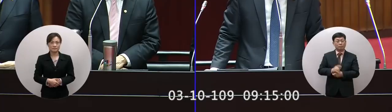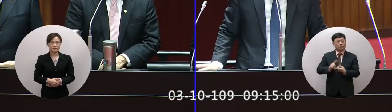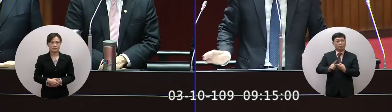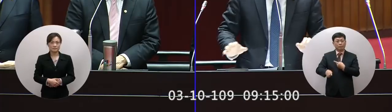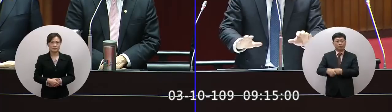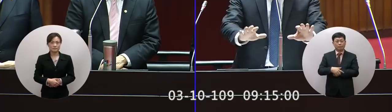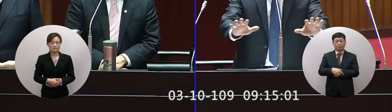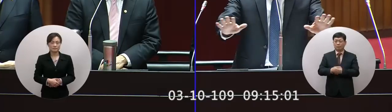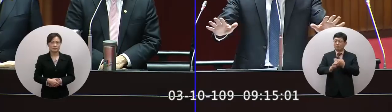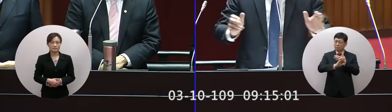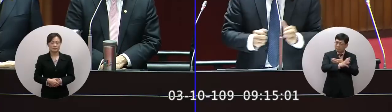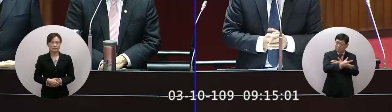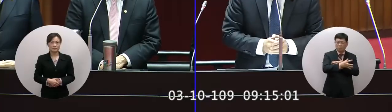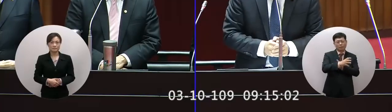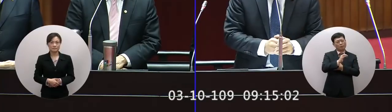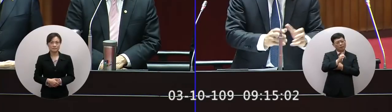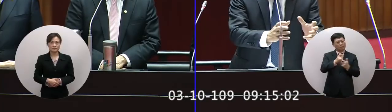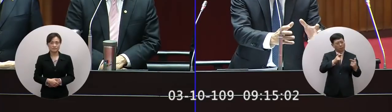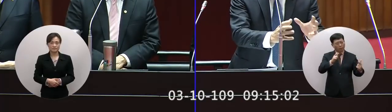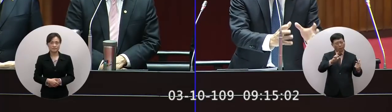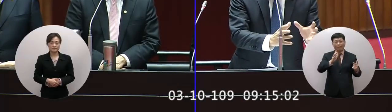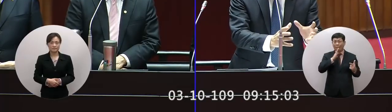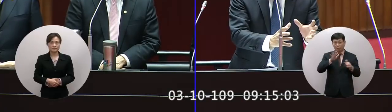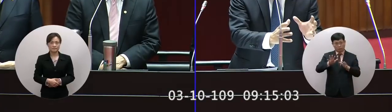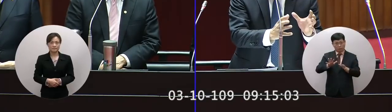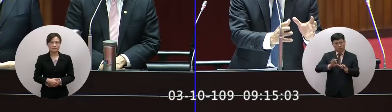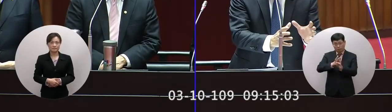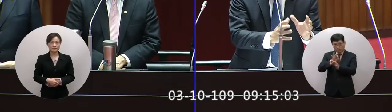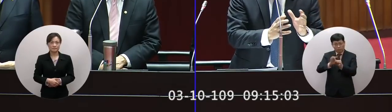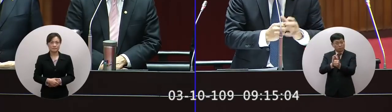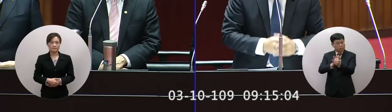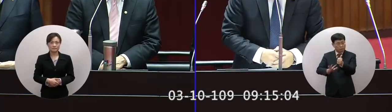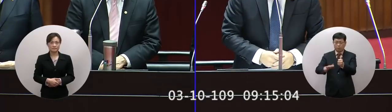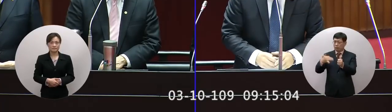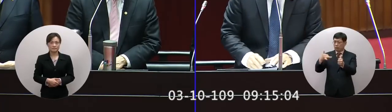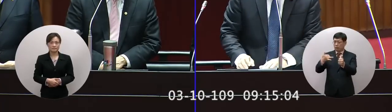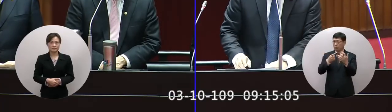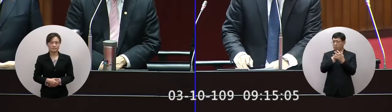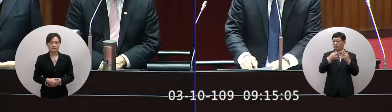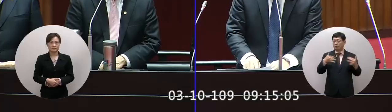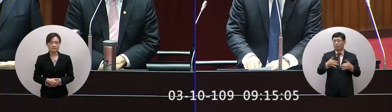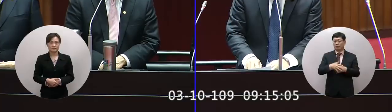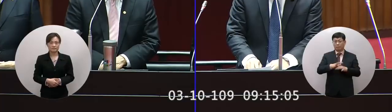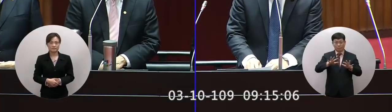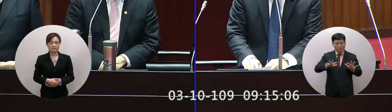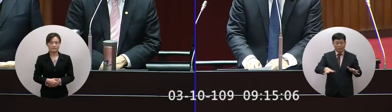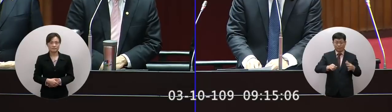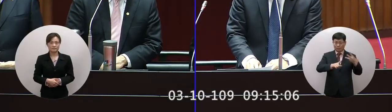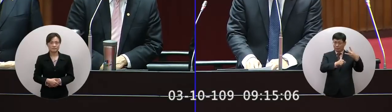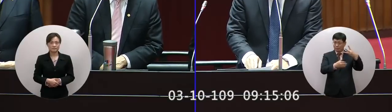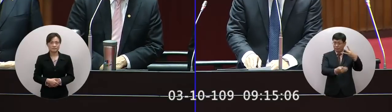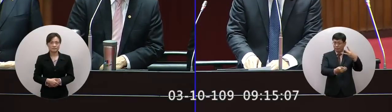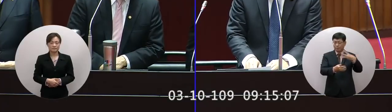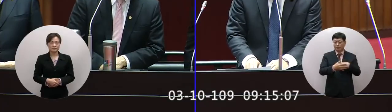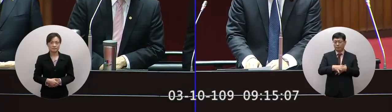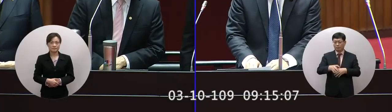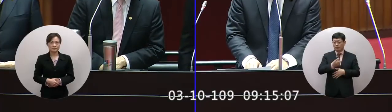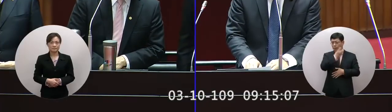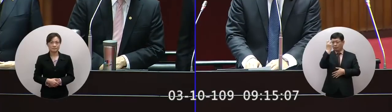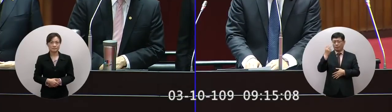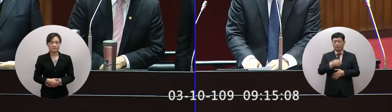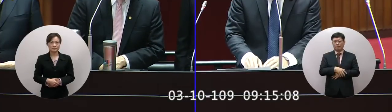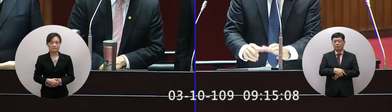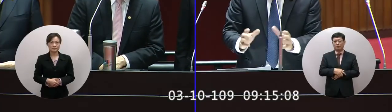对不对？其他疫情或许有扩散，但是经济的效应还没有出来。今天3月9号，我们看